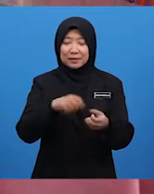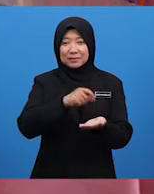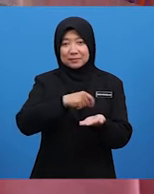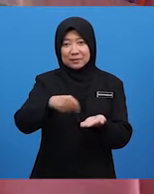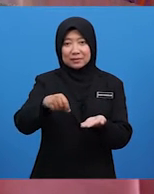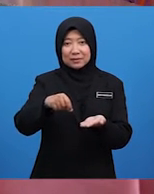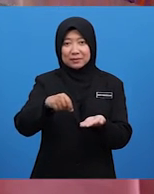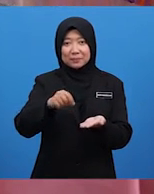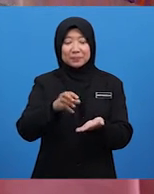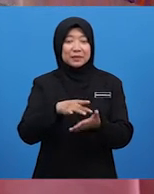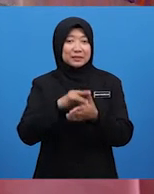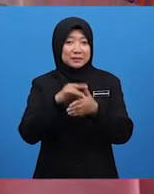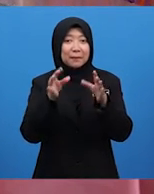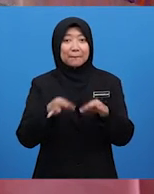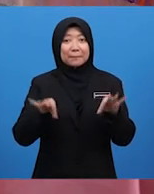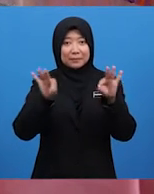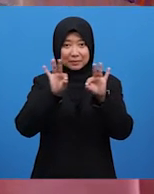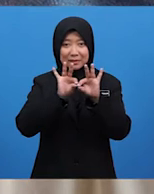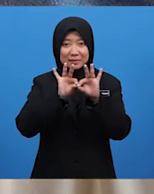mencatat isi-isi penting.